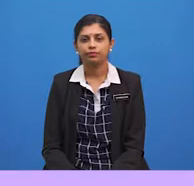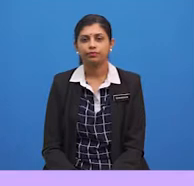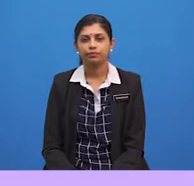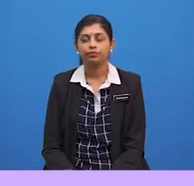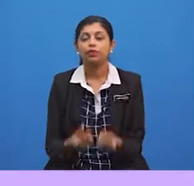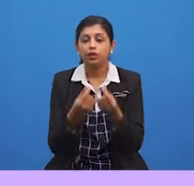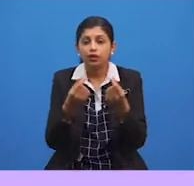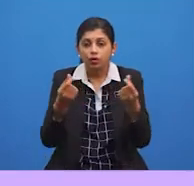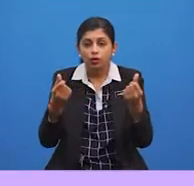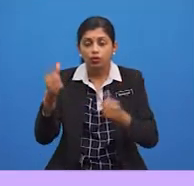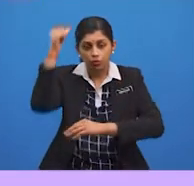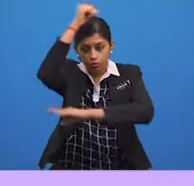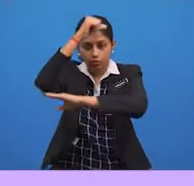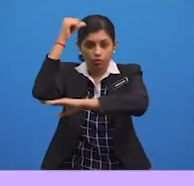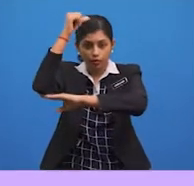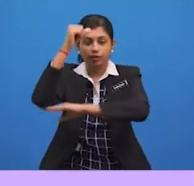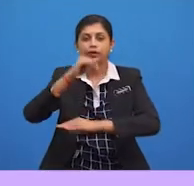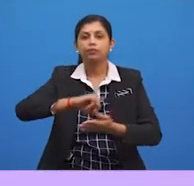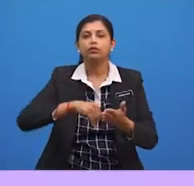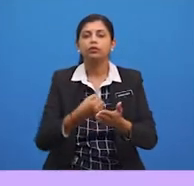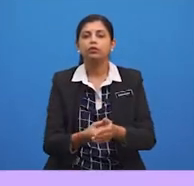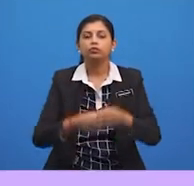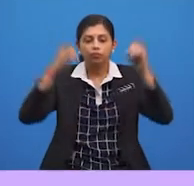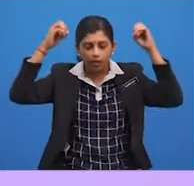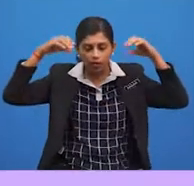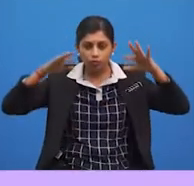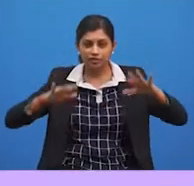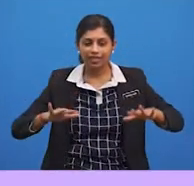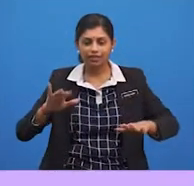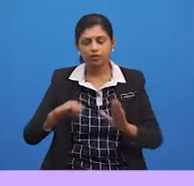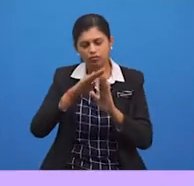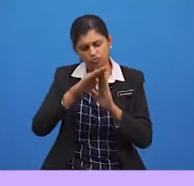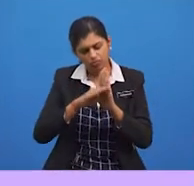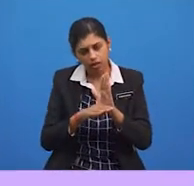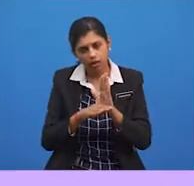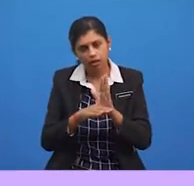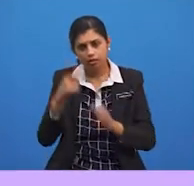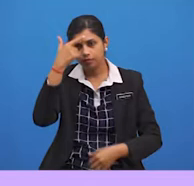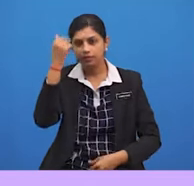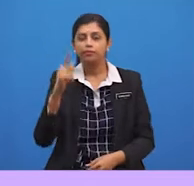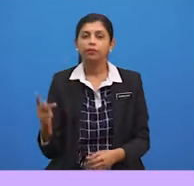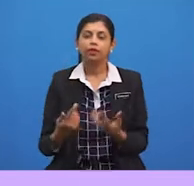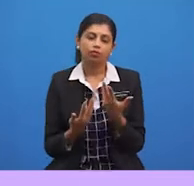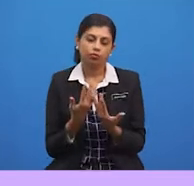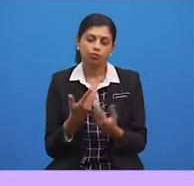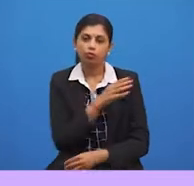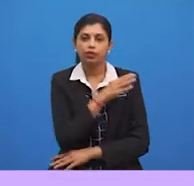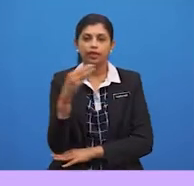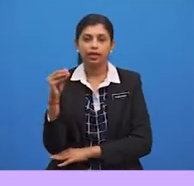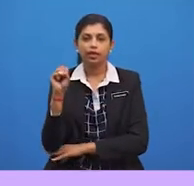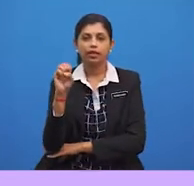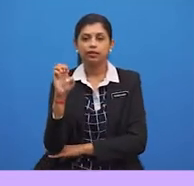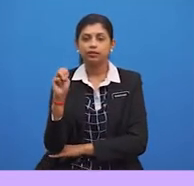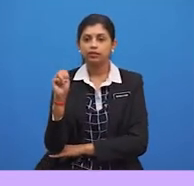Gurun Arab, jumlah hujan yang kurang menyebabkan rumput dan semak